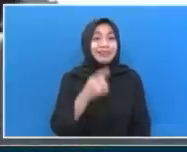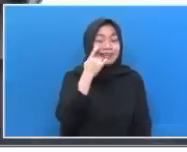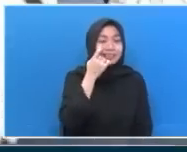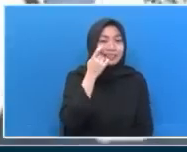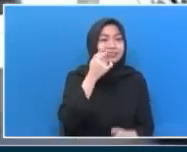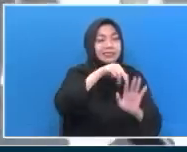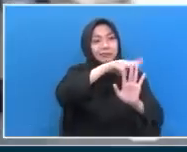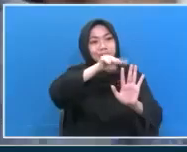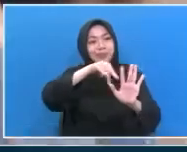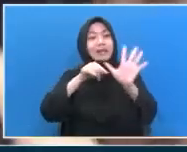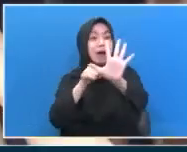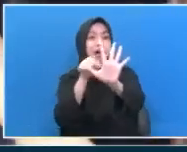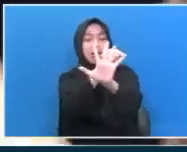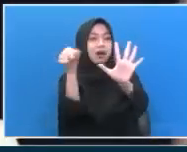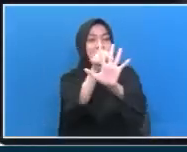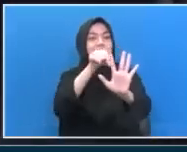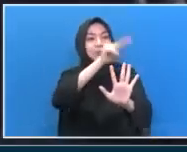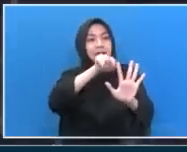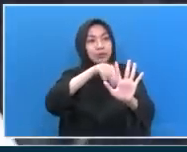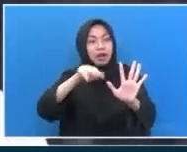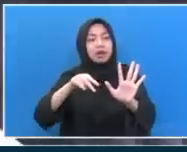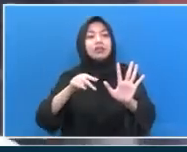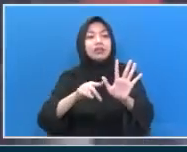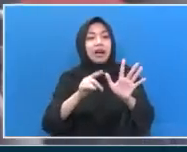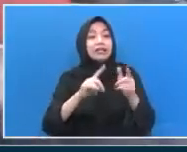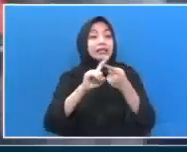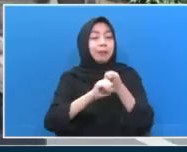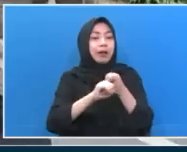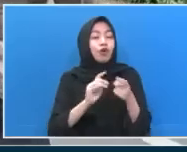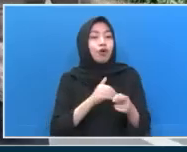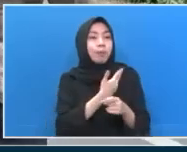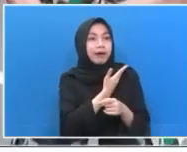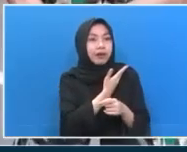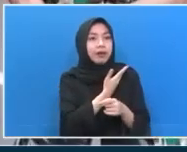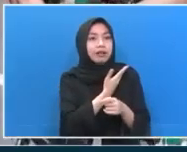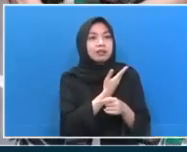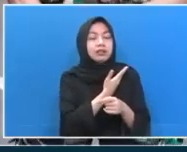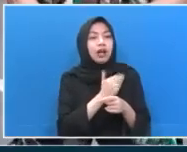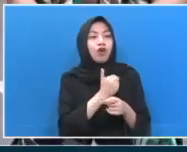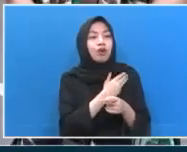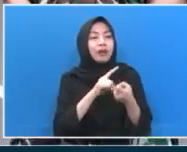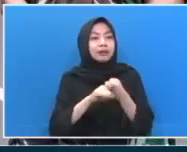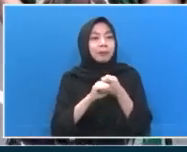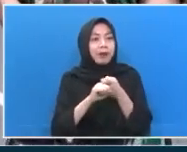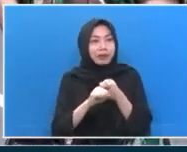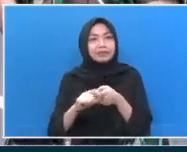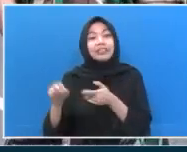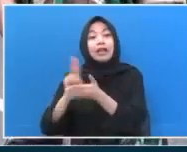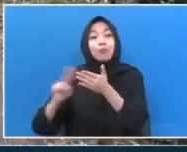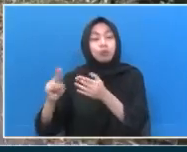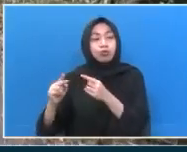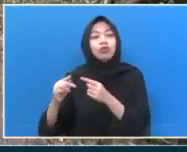ada 5 saksi termasuk ada teman korban yang melihat terakhir pada saat di kampus